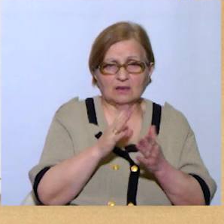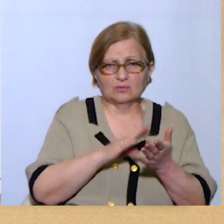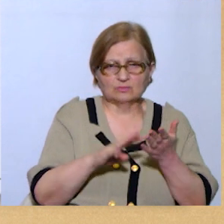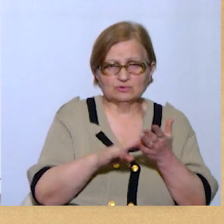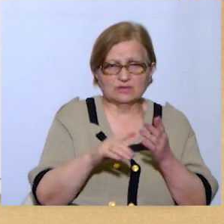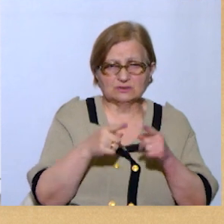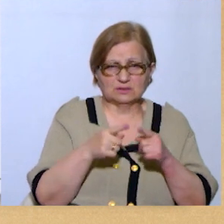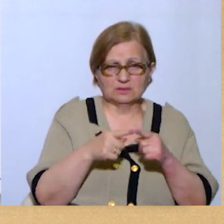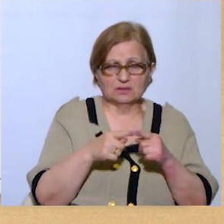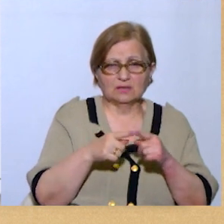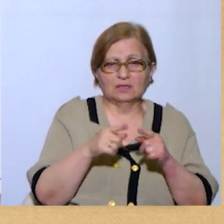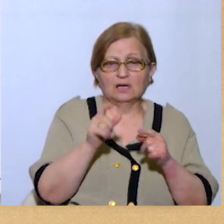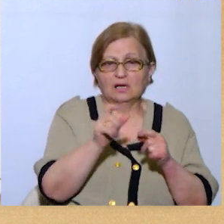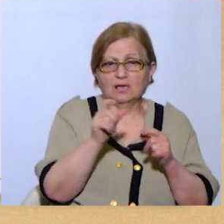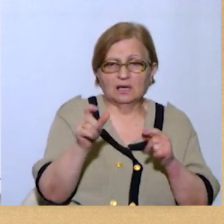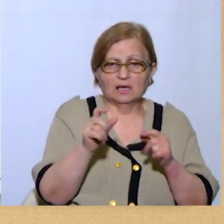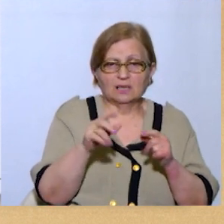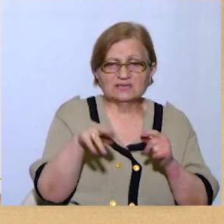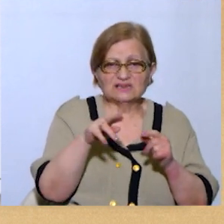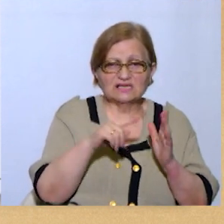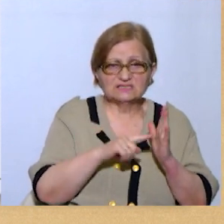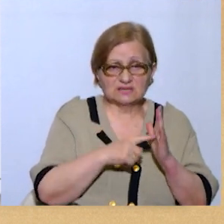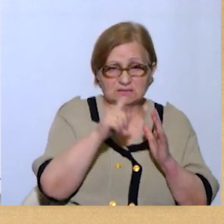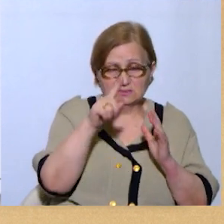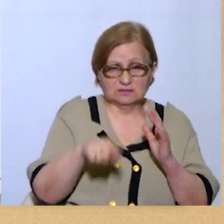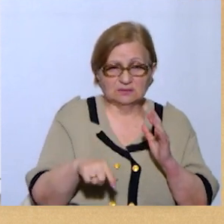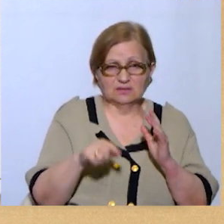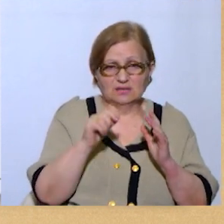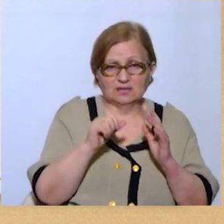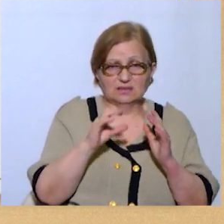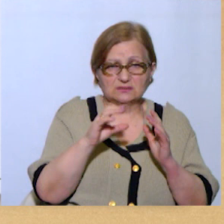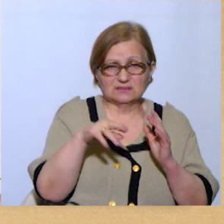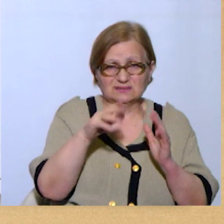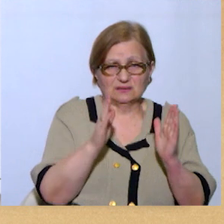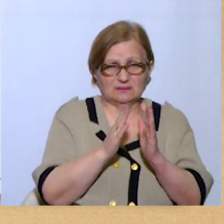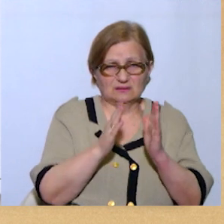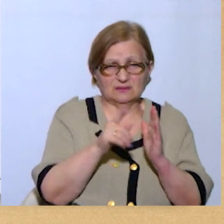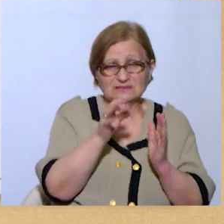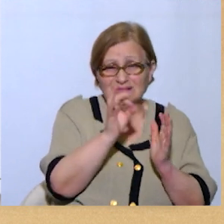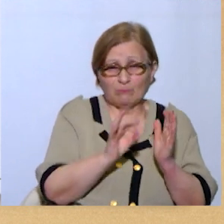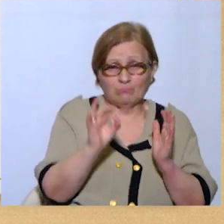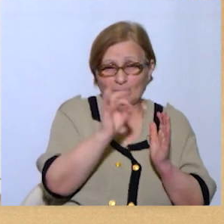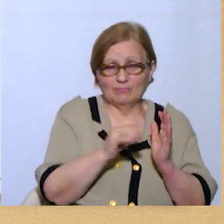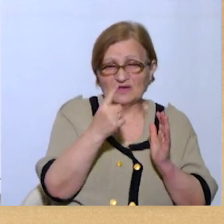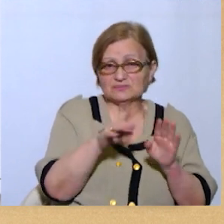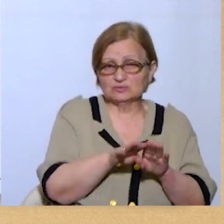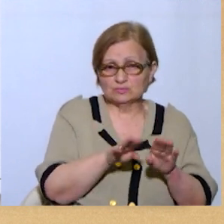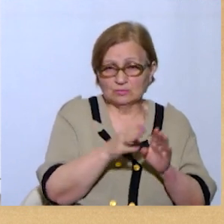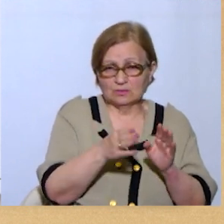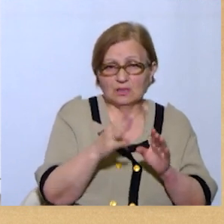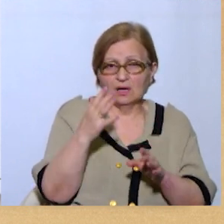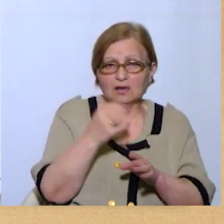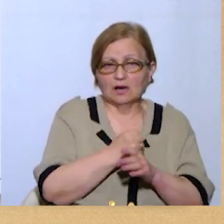90 გრადუსი, CB კათეზე აღებულია დეწერტილი ისე რომ ACD სამკუთხედში ჩახაზული წრეწირის რადიუსი 1 ტოლია,